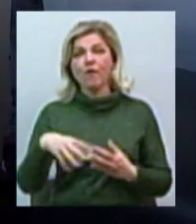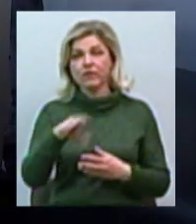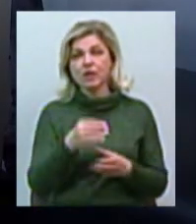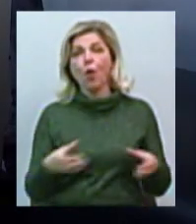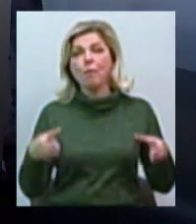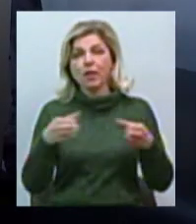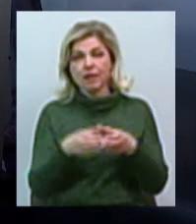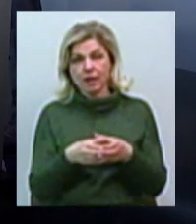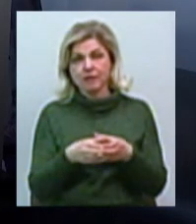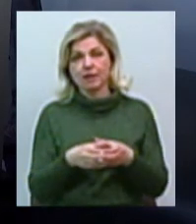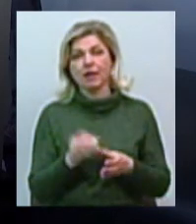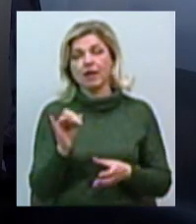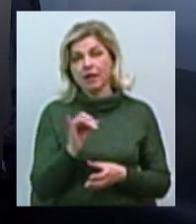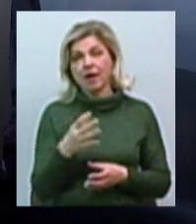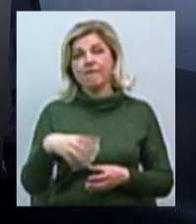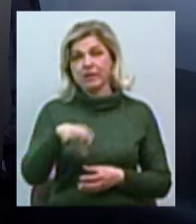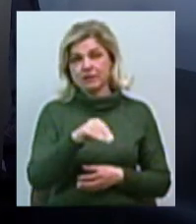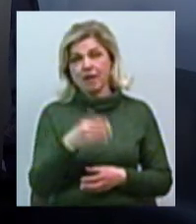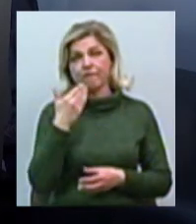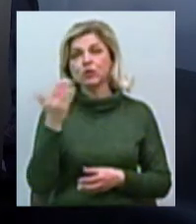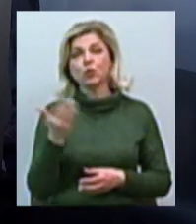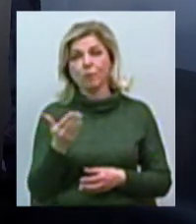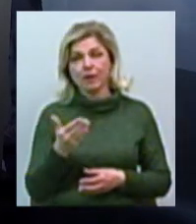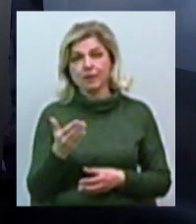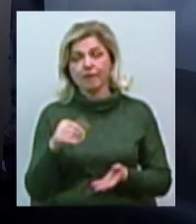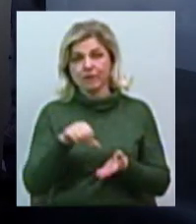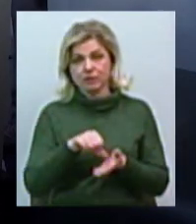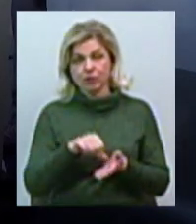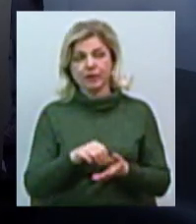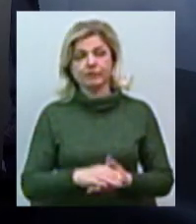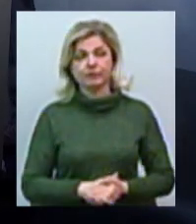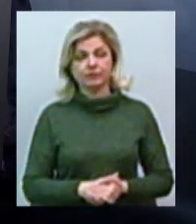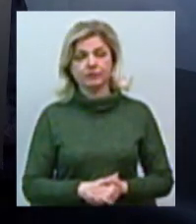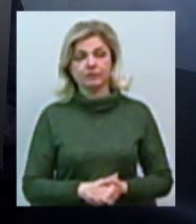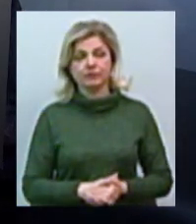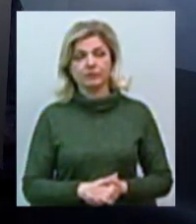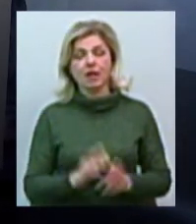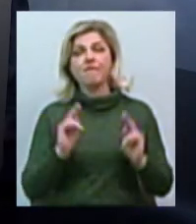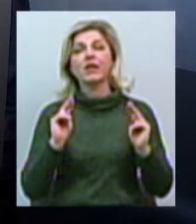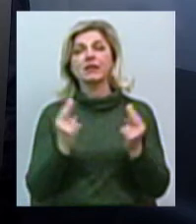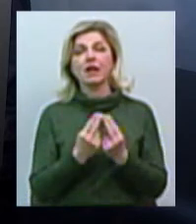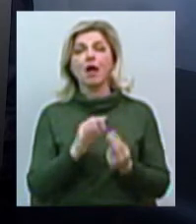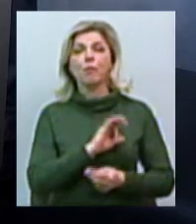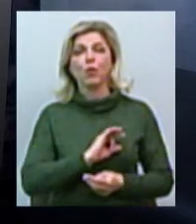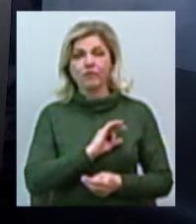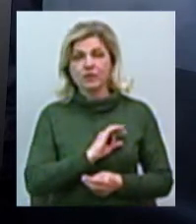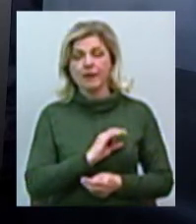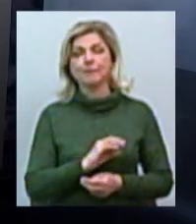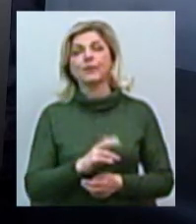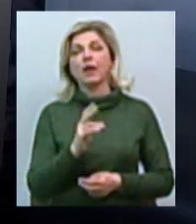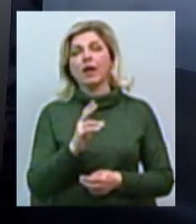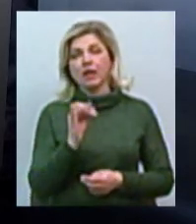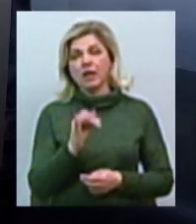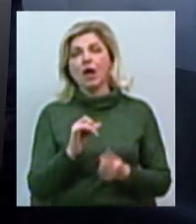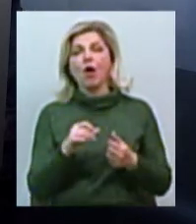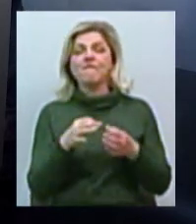об'єдналися, от, і всі вони виступили, а це у нас Федерація профспілок України, Конфедерація вільних